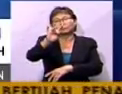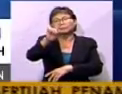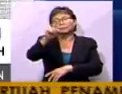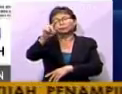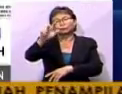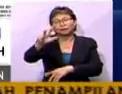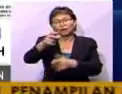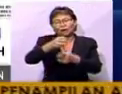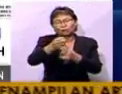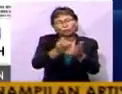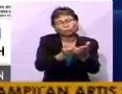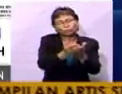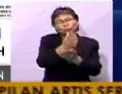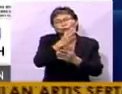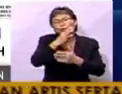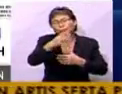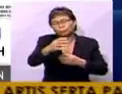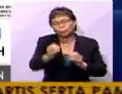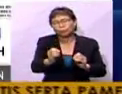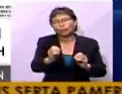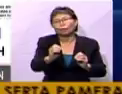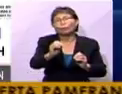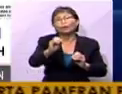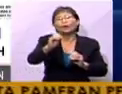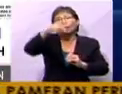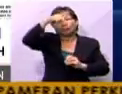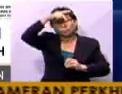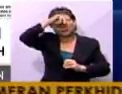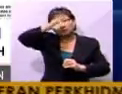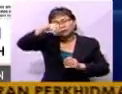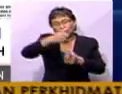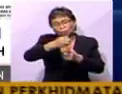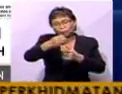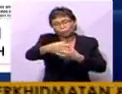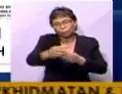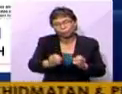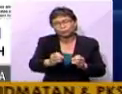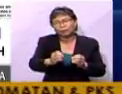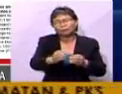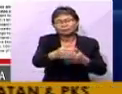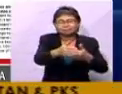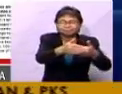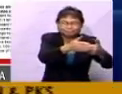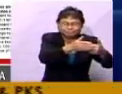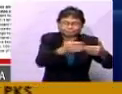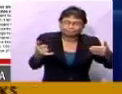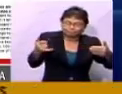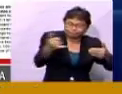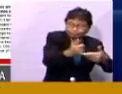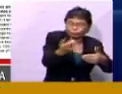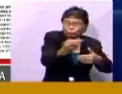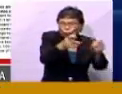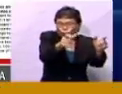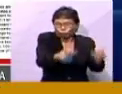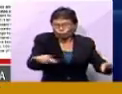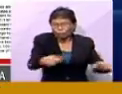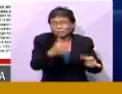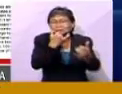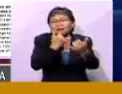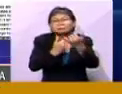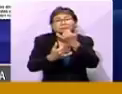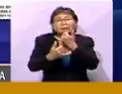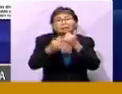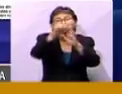03-8995-7813 atau terus ke Ibu Pejabat Maritim Putrajaya atau Pejabat Maritim Berhampiran. Kedua-dua suspek melakukan kesalahan